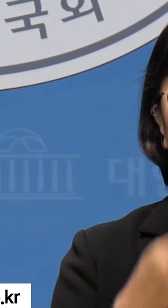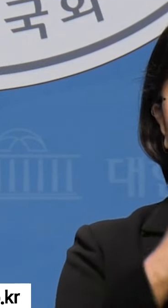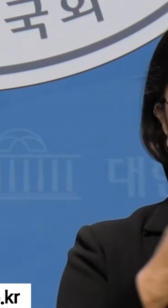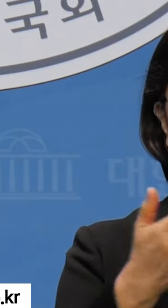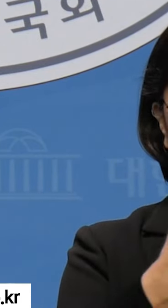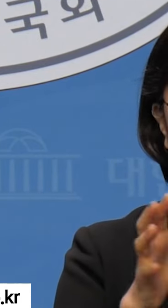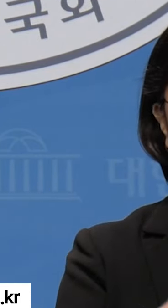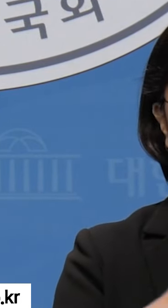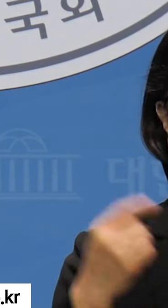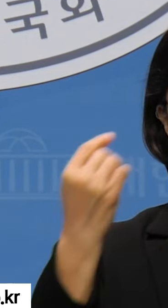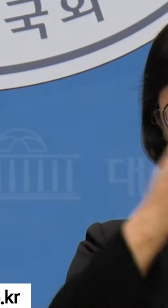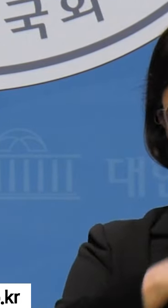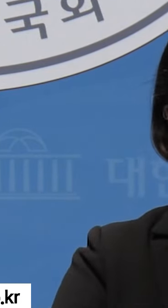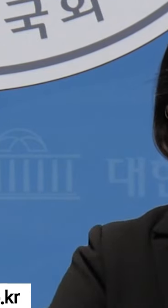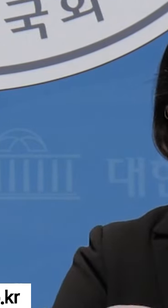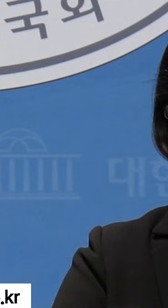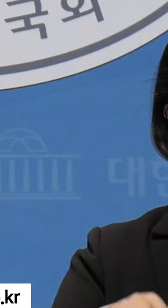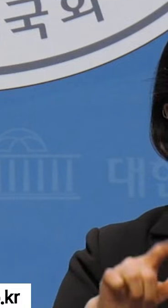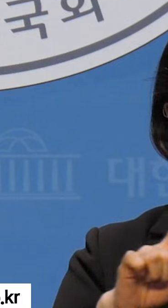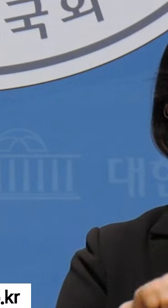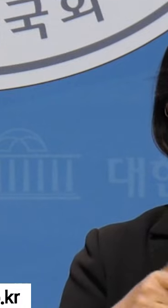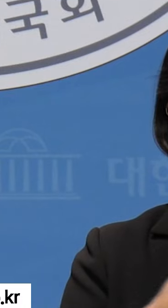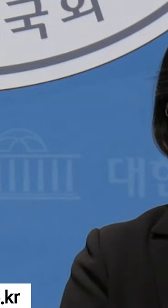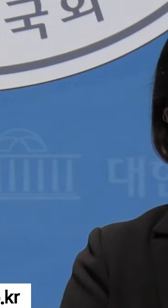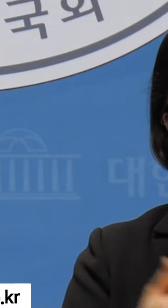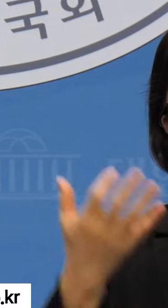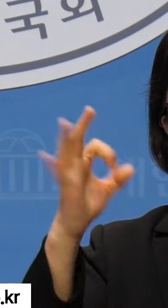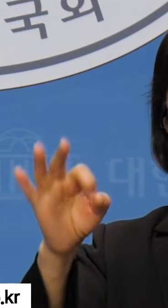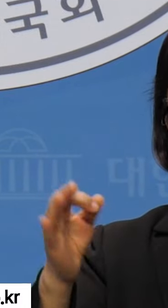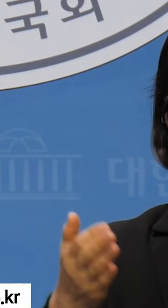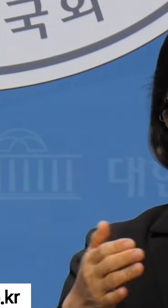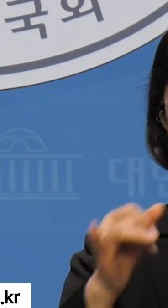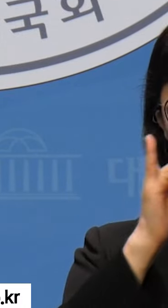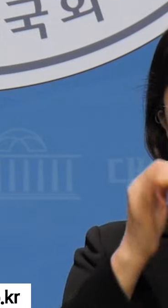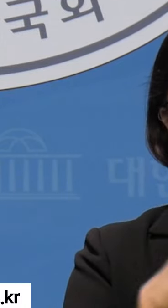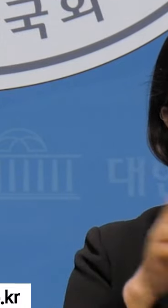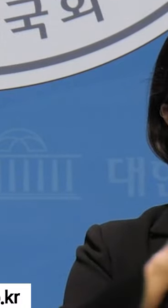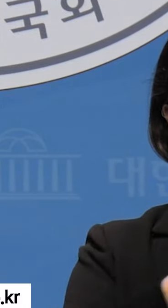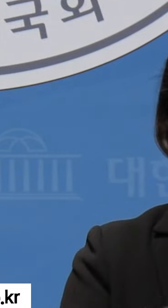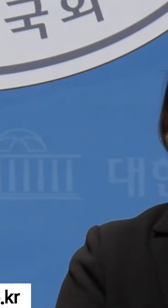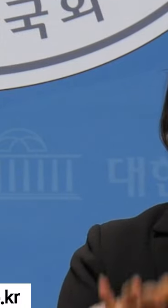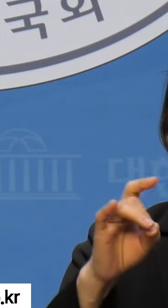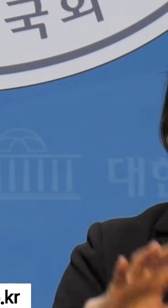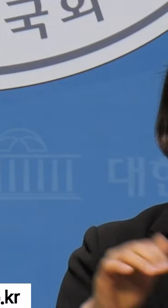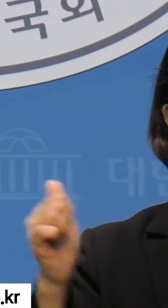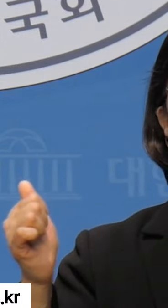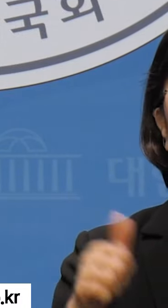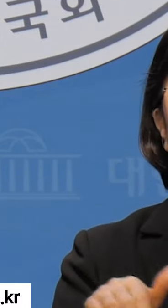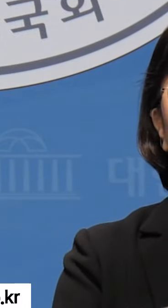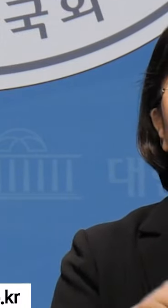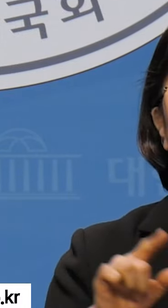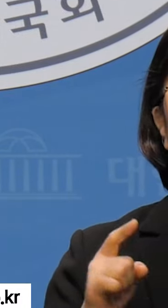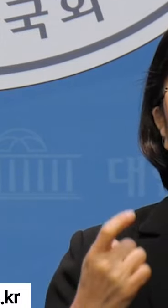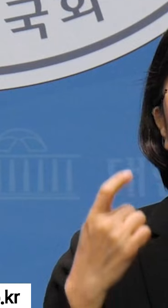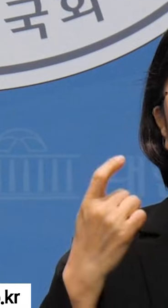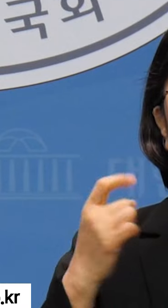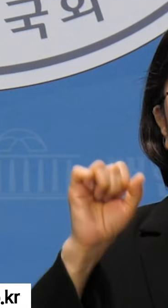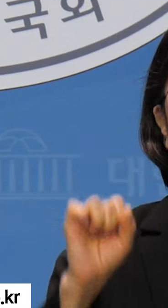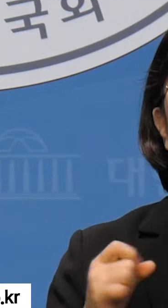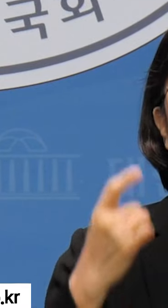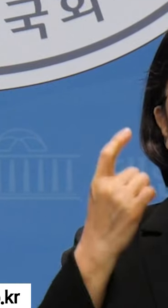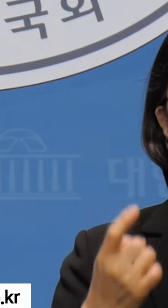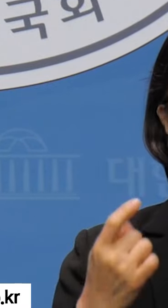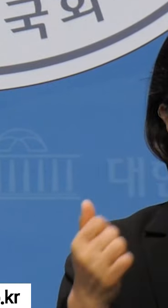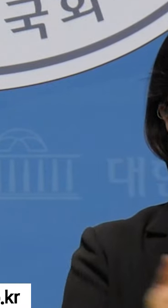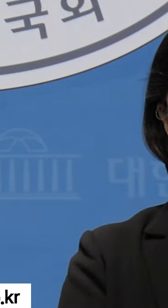민주당의 정책통, 전략통으로 인정받았습니다. 그 덕에 초선에 국회 문화체육관광위원회 간사를